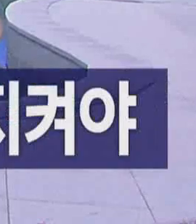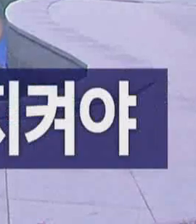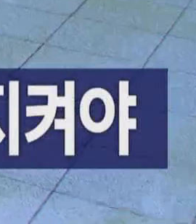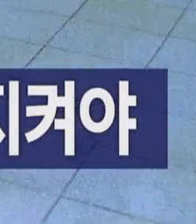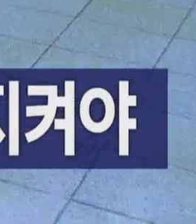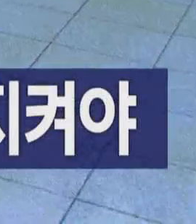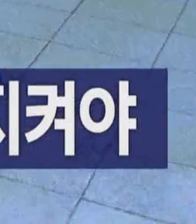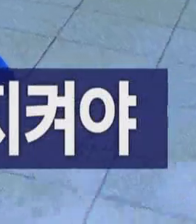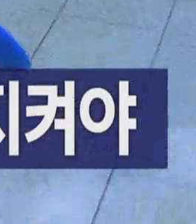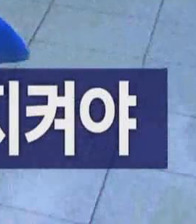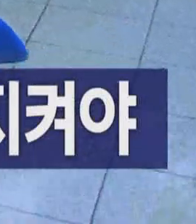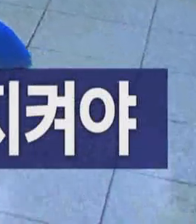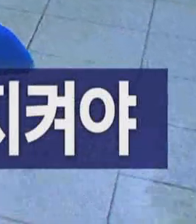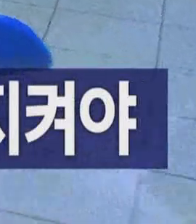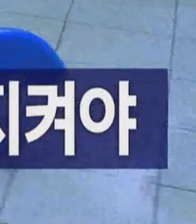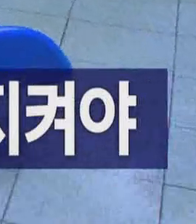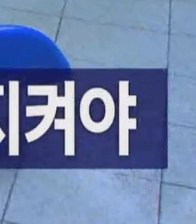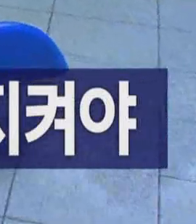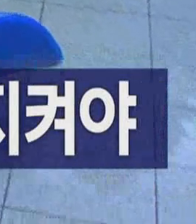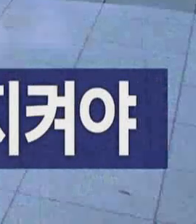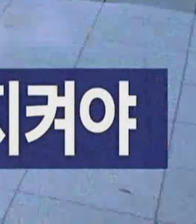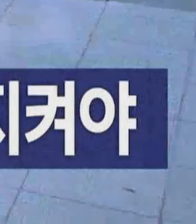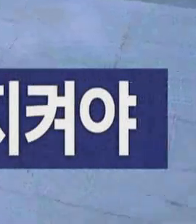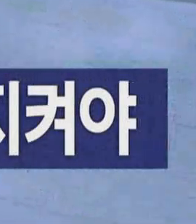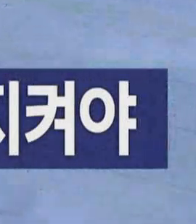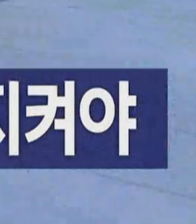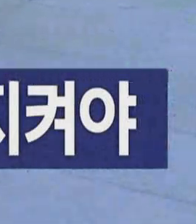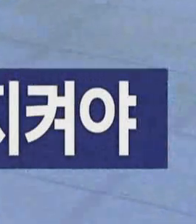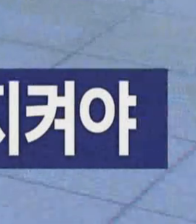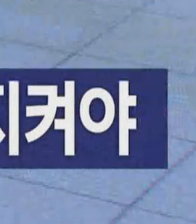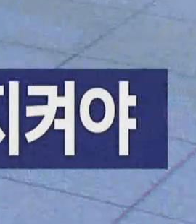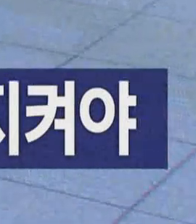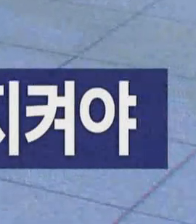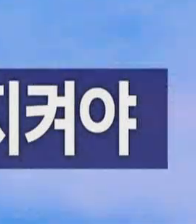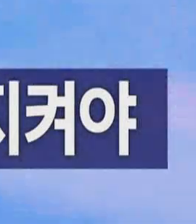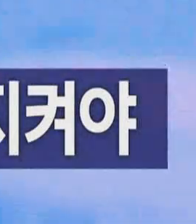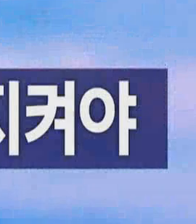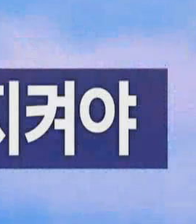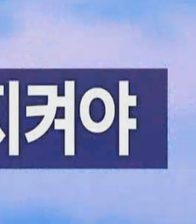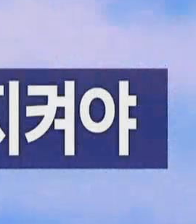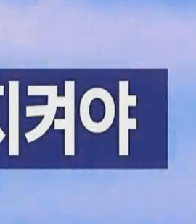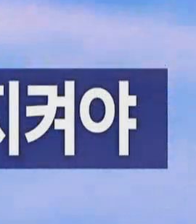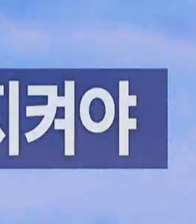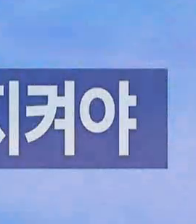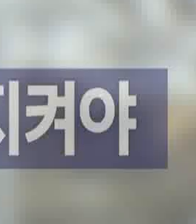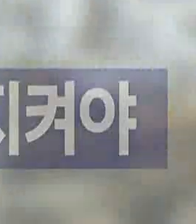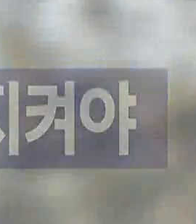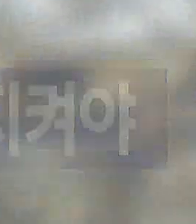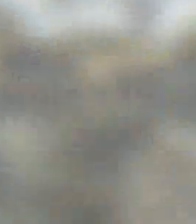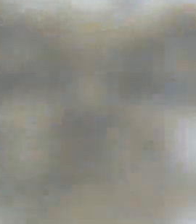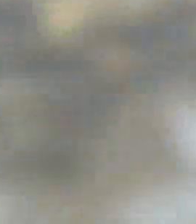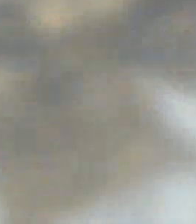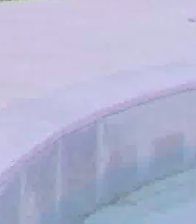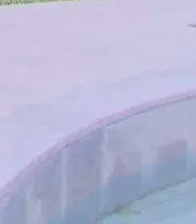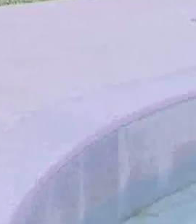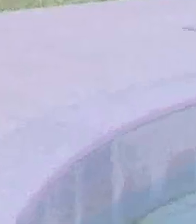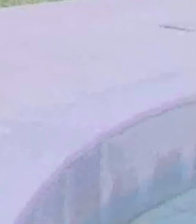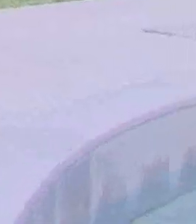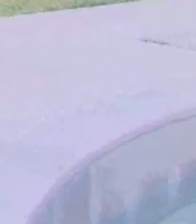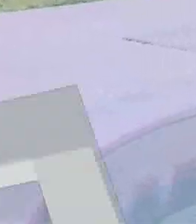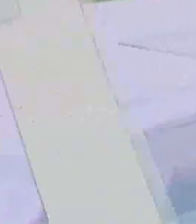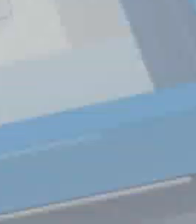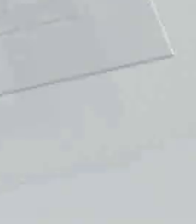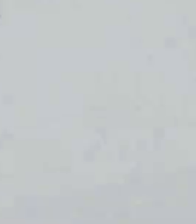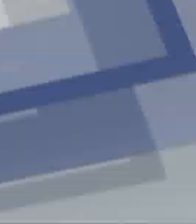지난 주말 광양의 한 물놀이 시설에서 집단 확진자가 나왔습니다. 물놀이를 할 때도 반드시 방역수칙을 지켜야 한다는 목소리가 높습니다.